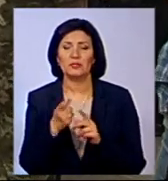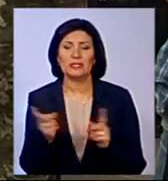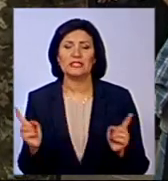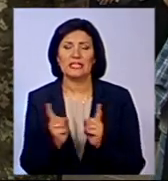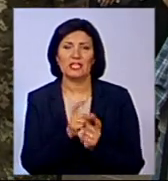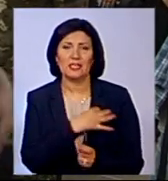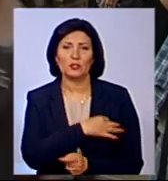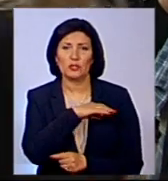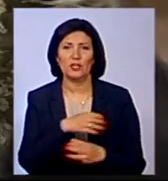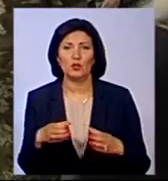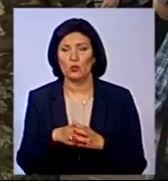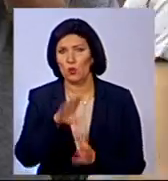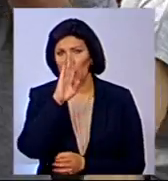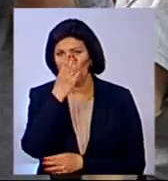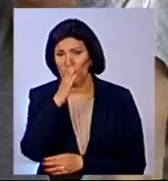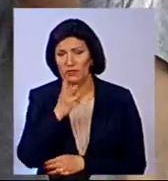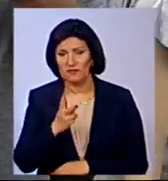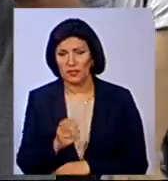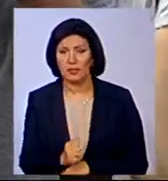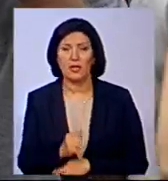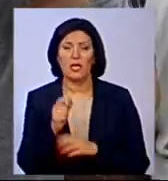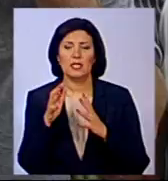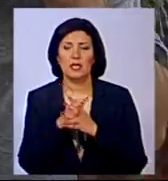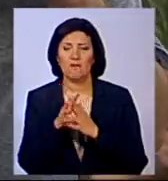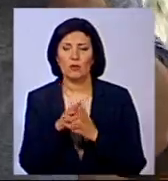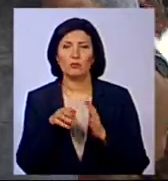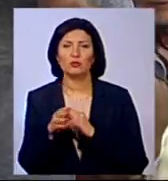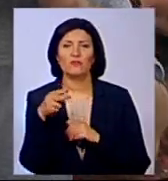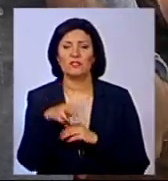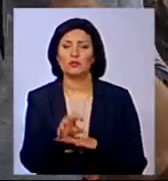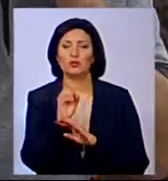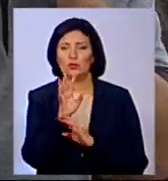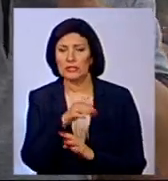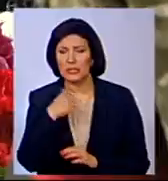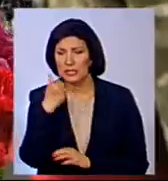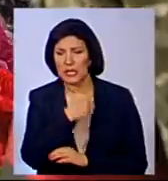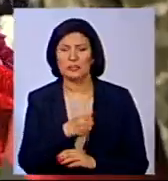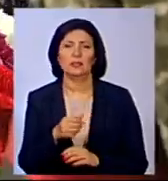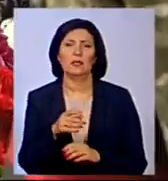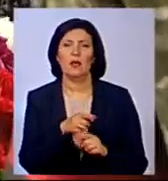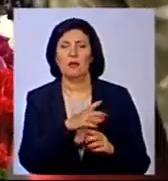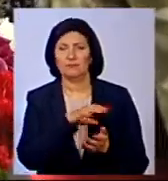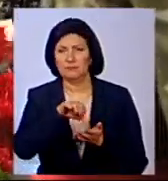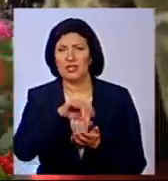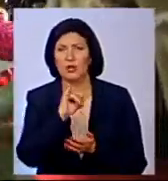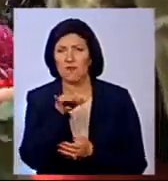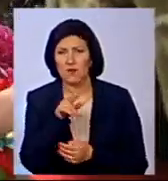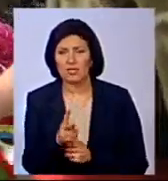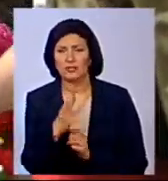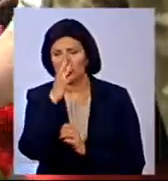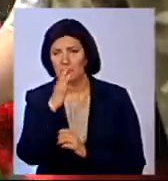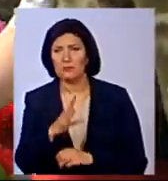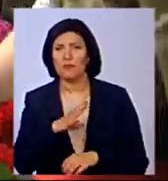з розвідувальною групою противника. На фронт пішов у 2014-му, пройшов Іловайськ, 4 місяці був